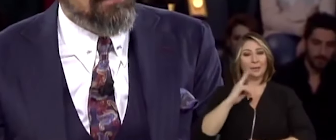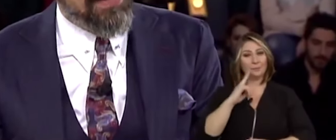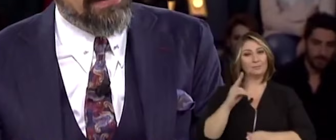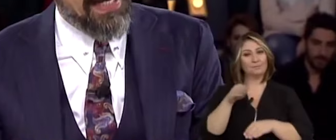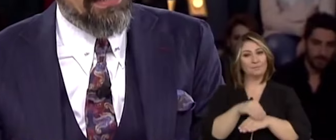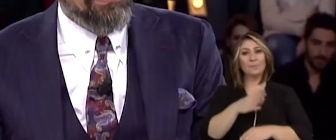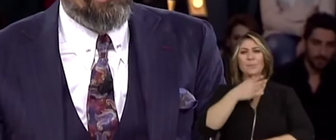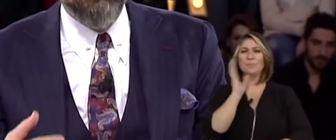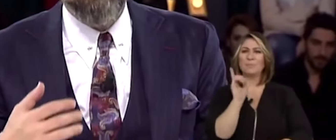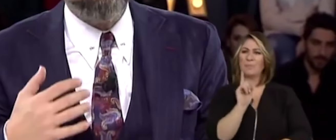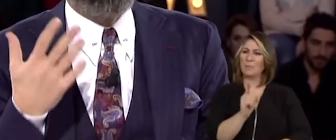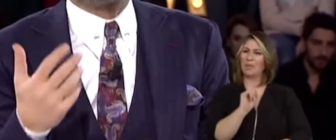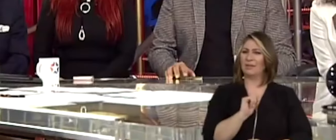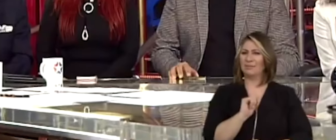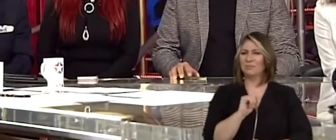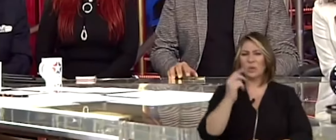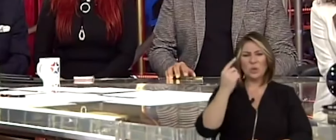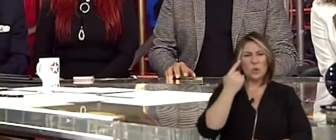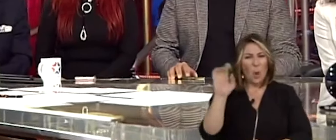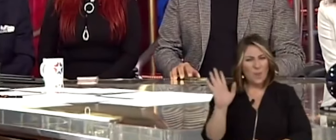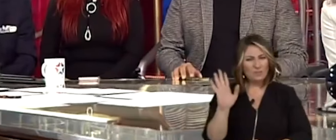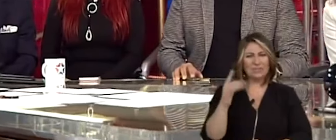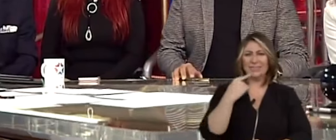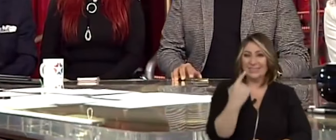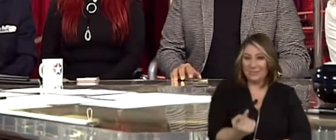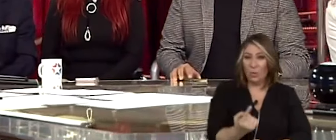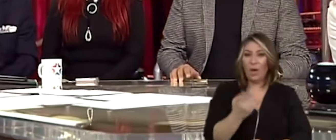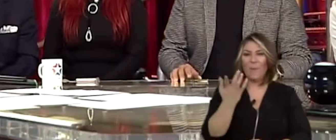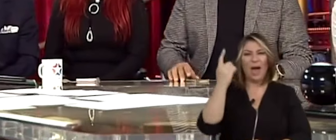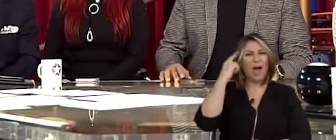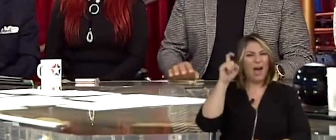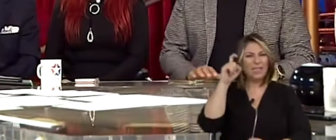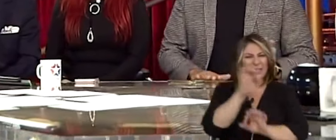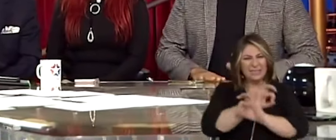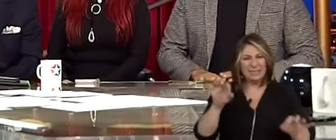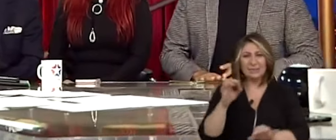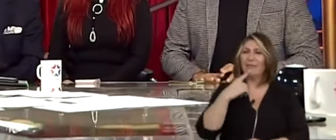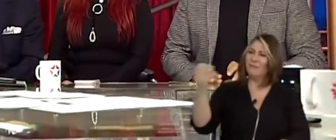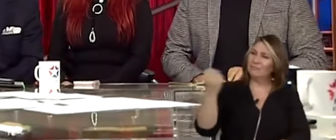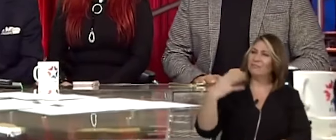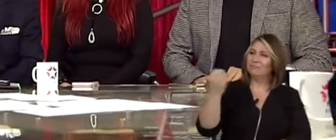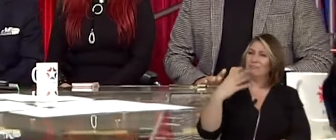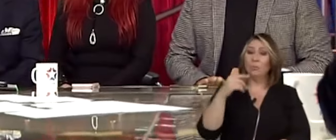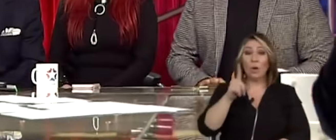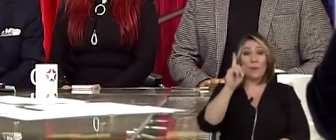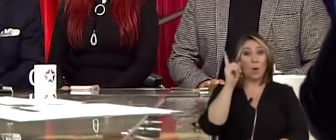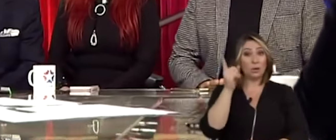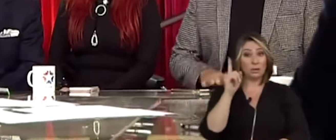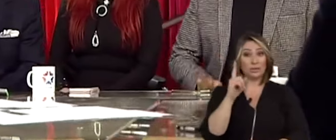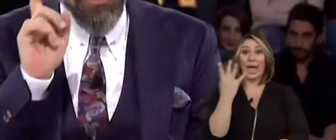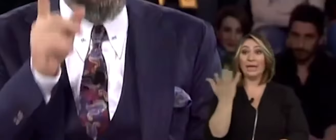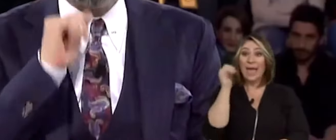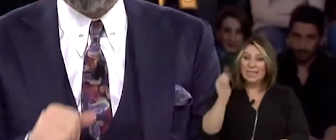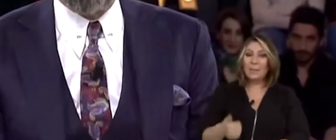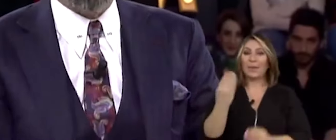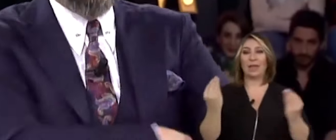muaşereti bilmemekle, görgüsüz olmakla efendim böyle akılsız olmakla suçlar ki böyle bir hocada her zaman iyidir.